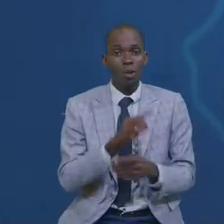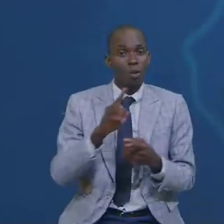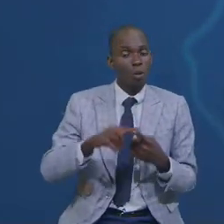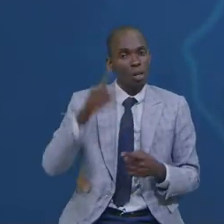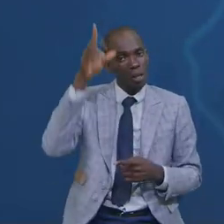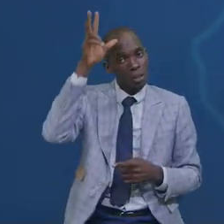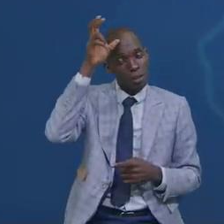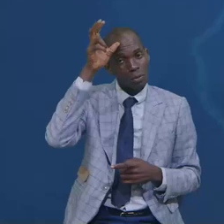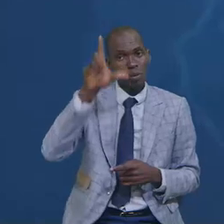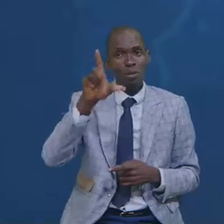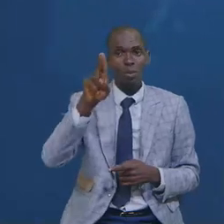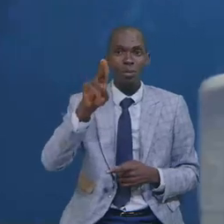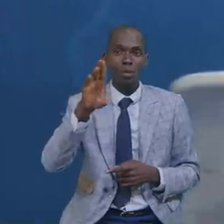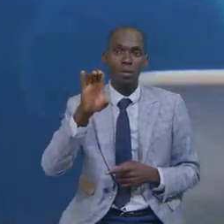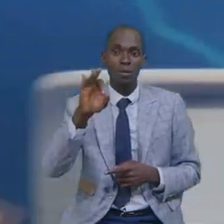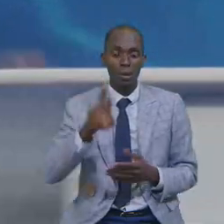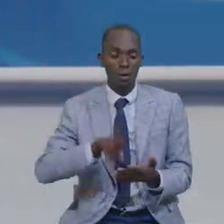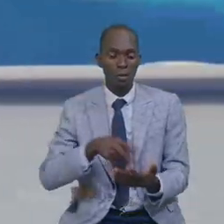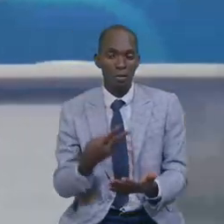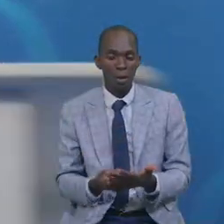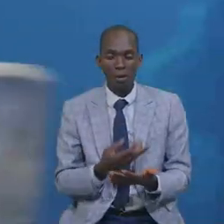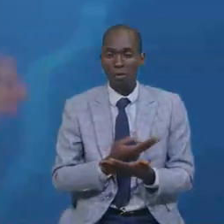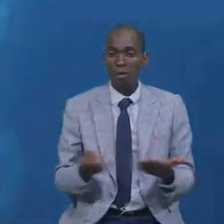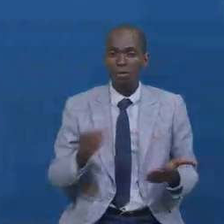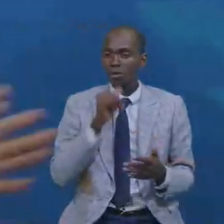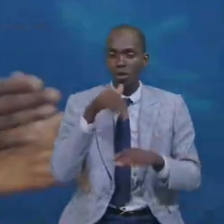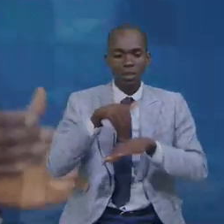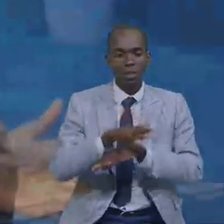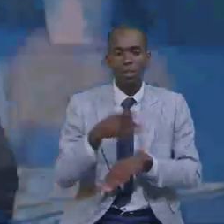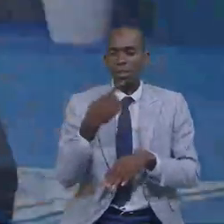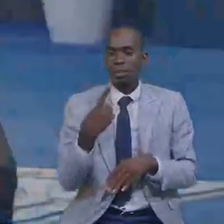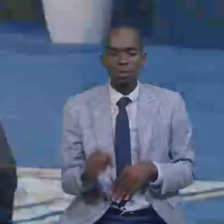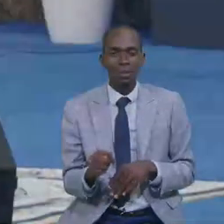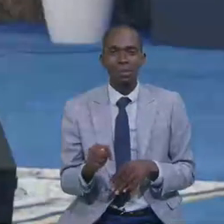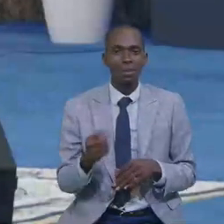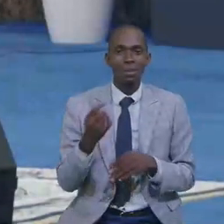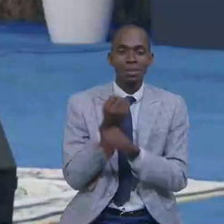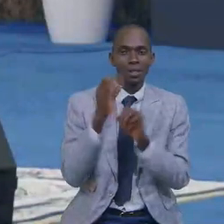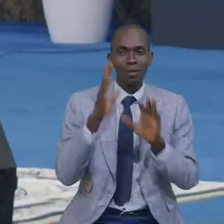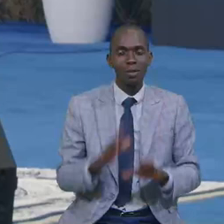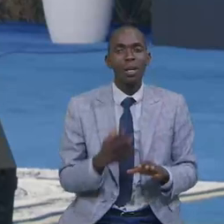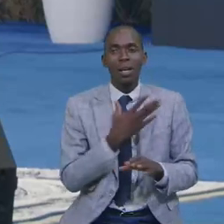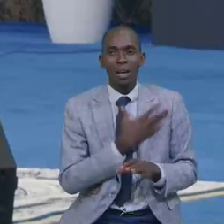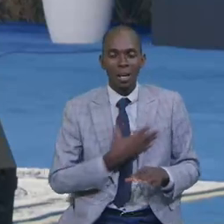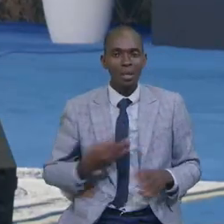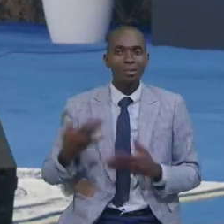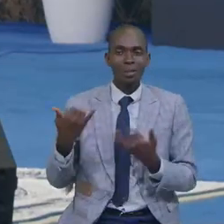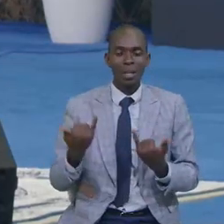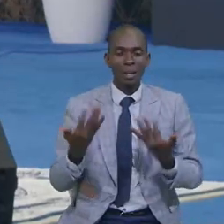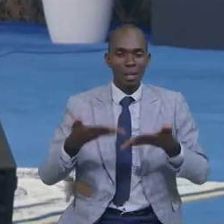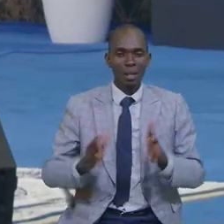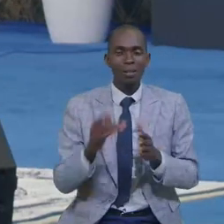Sauveur quand tu n'as pas envoyé un sauveur et tu as envoyé le jugement